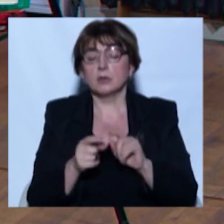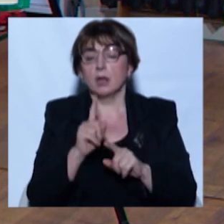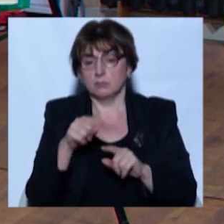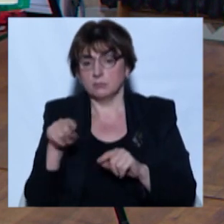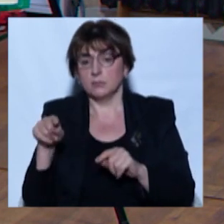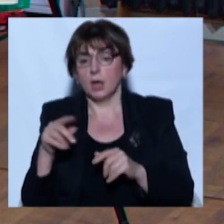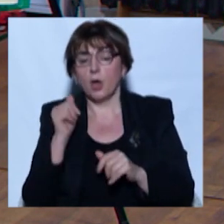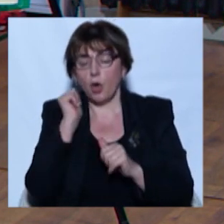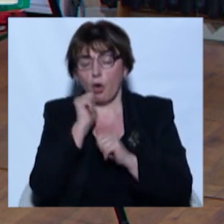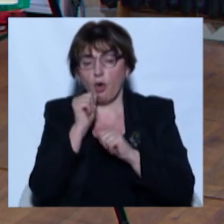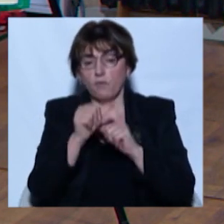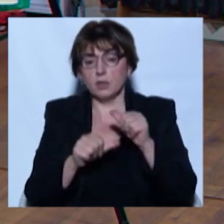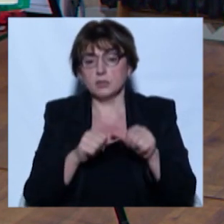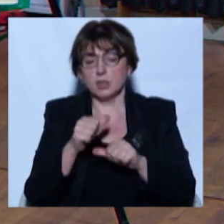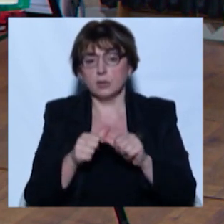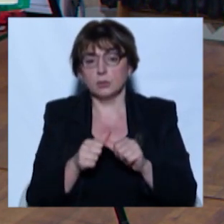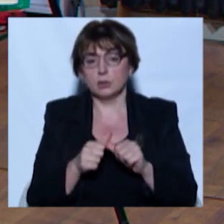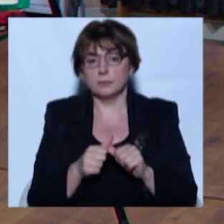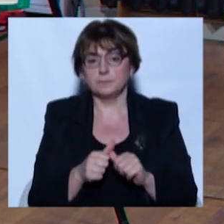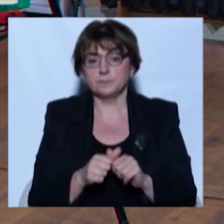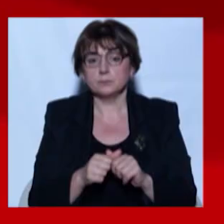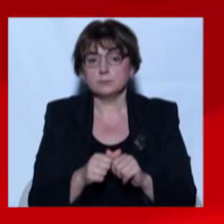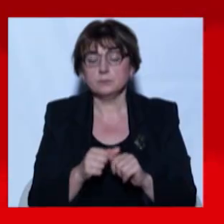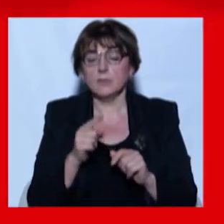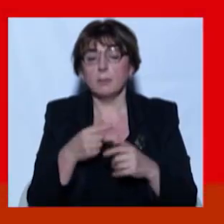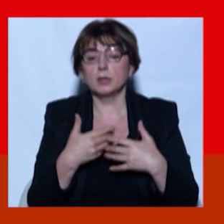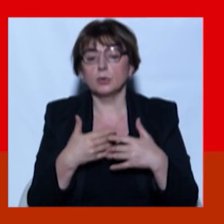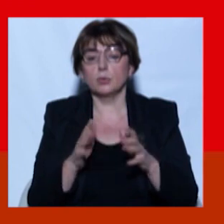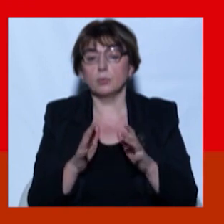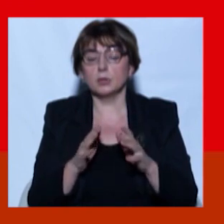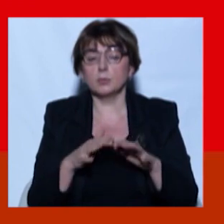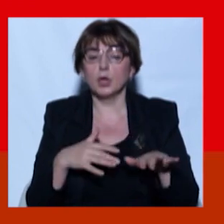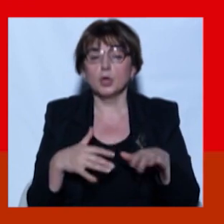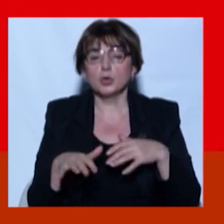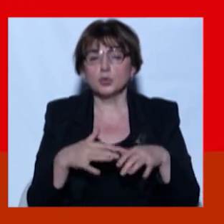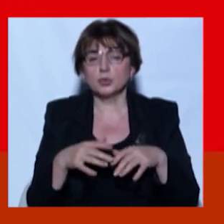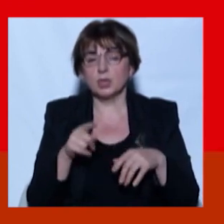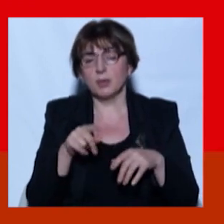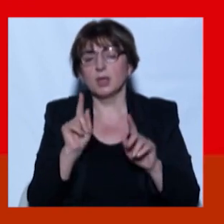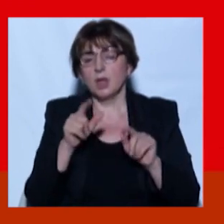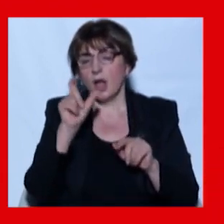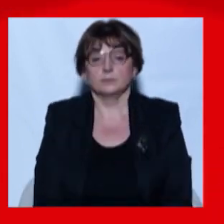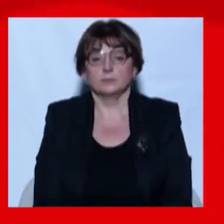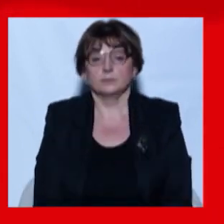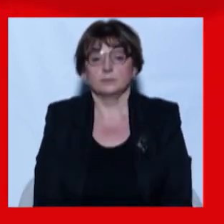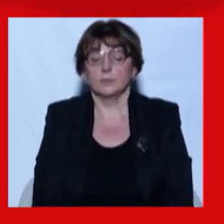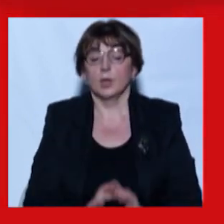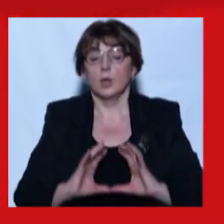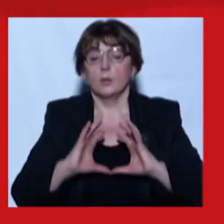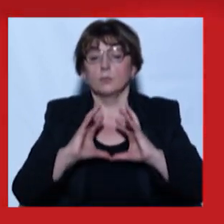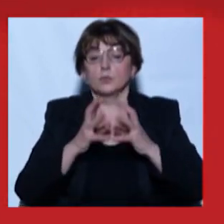აღირიცხება ყოველწლიურად. მათი უმეტესობა სუ სუსტია და ჩვენ მათ საერთოდაც ვერ ვგებულობთ.